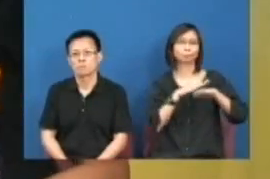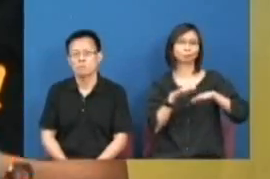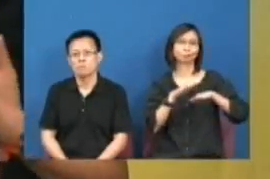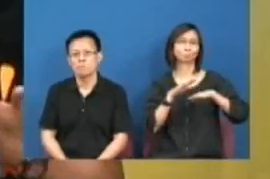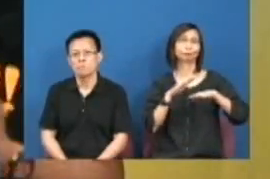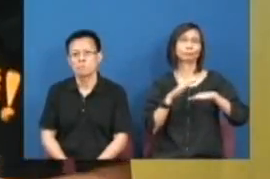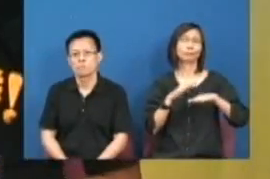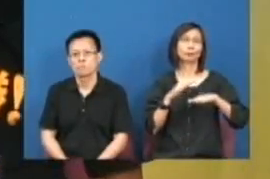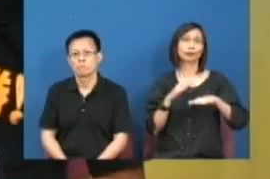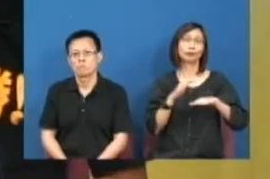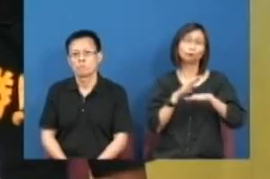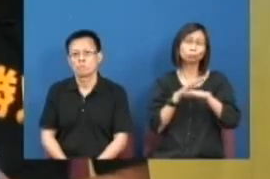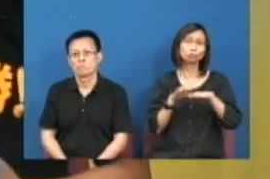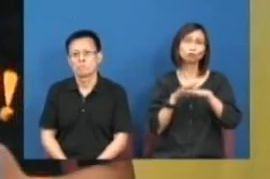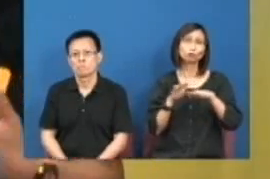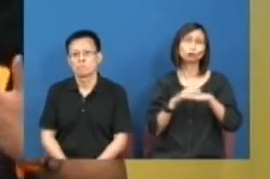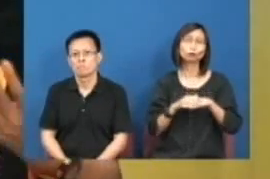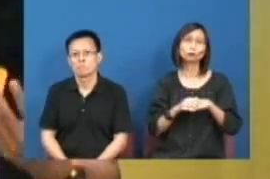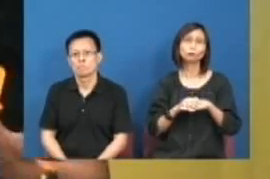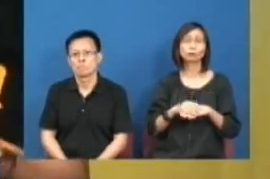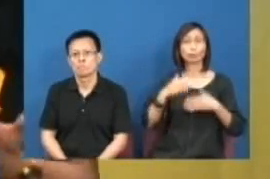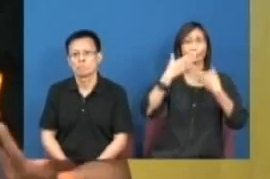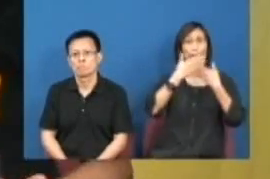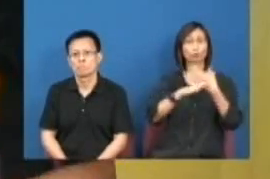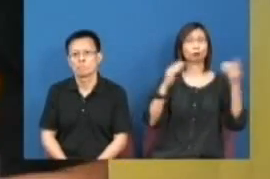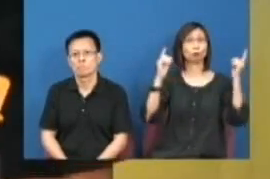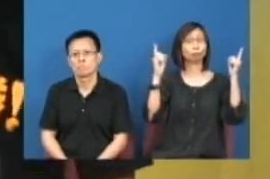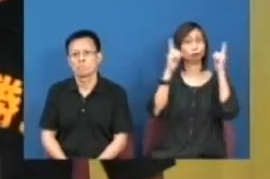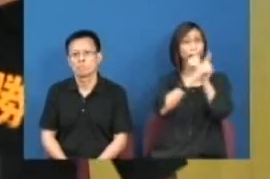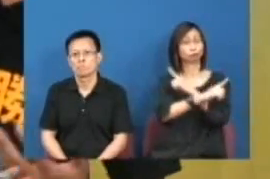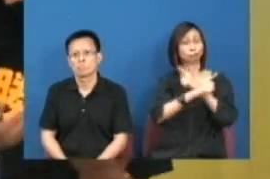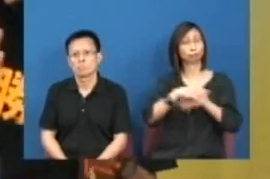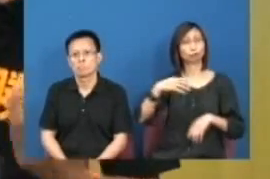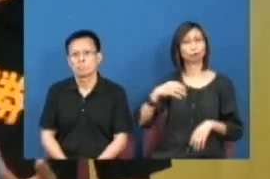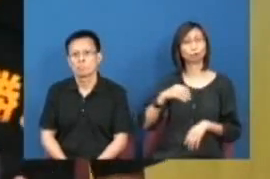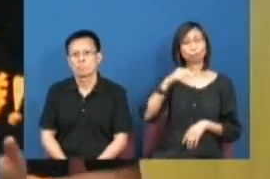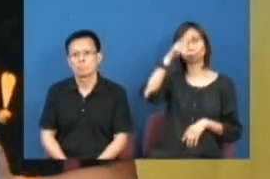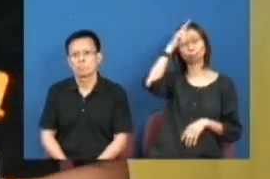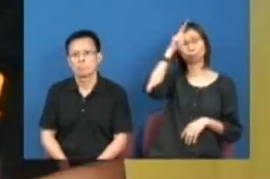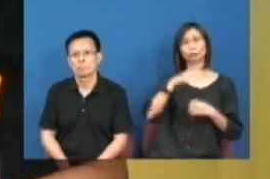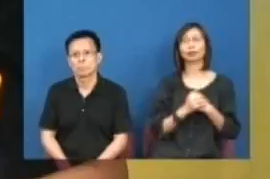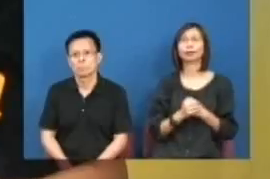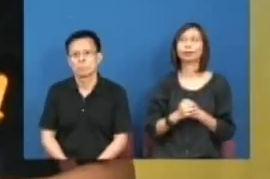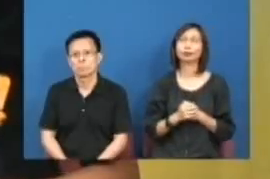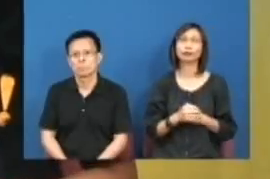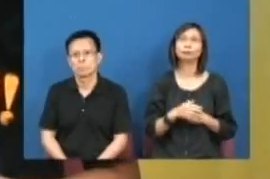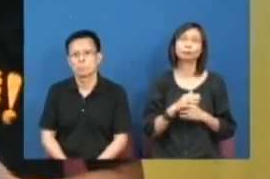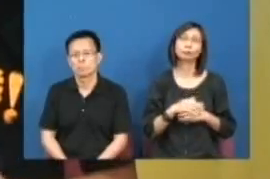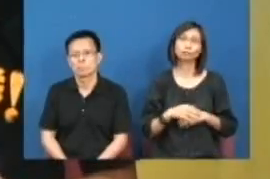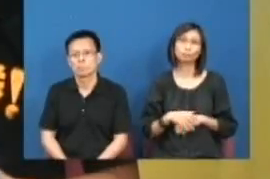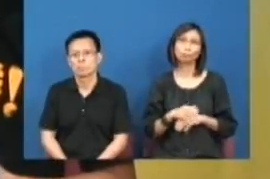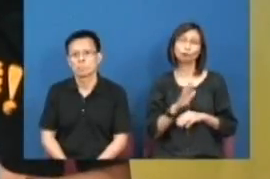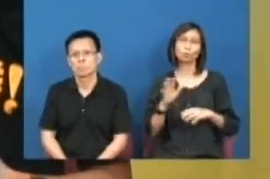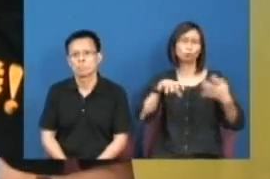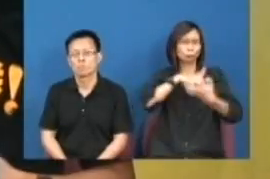官咧，咁當然其實他都容許說你有些成分是做戲啊，或者做得好好看看，不要整污糟我的訪問啊，這樣。